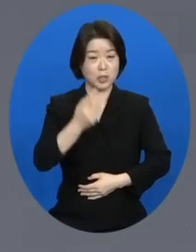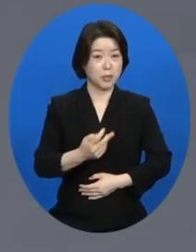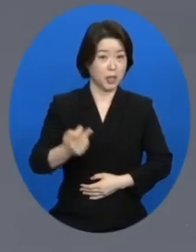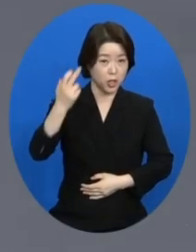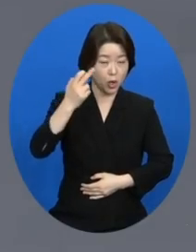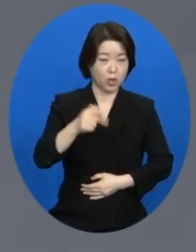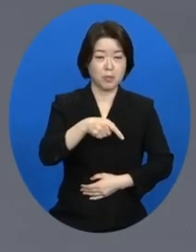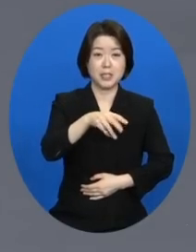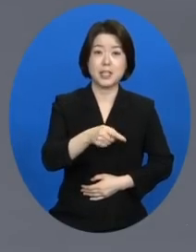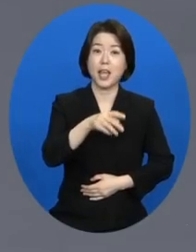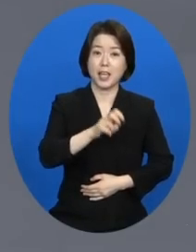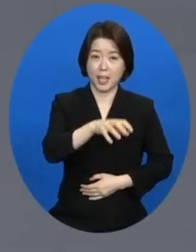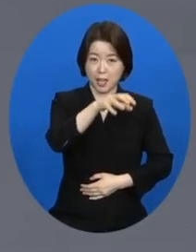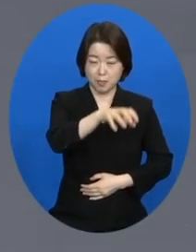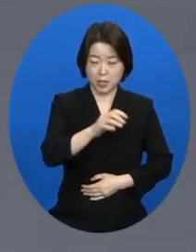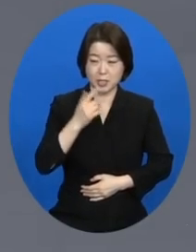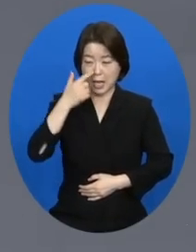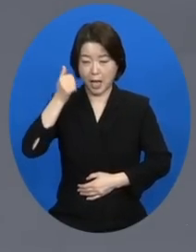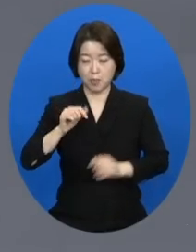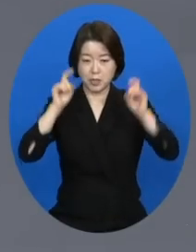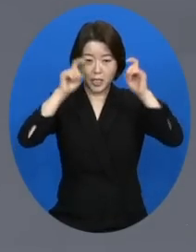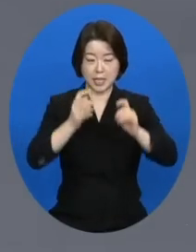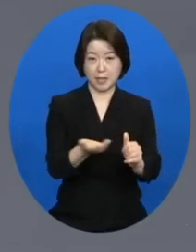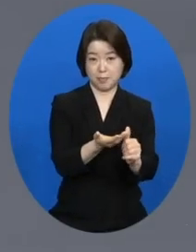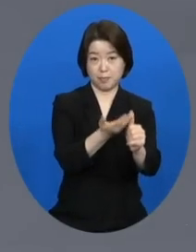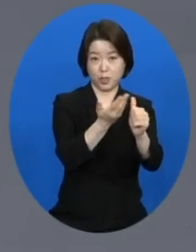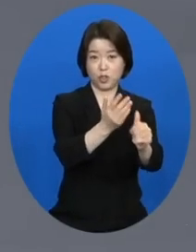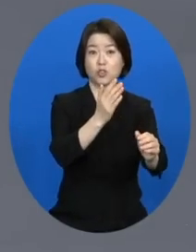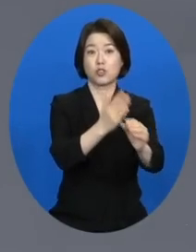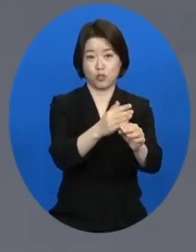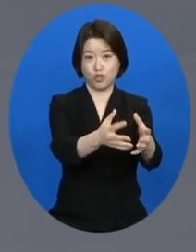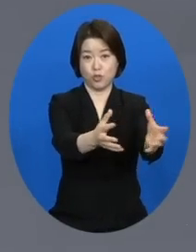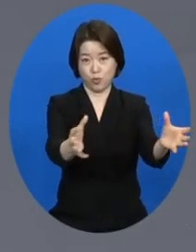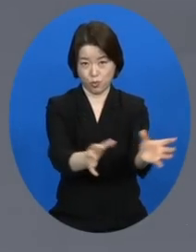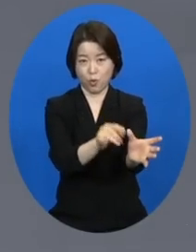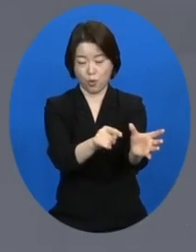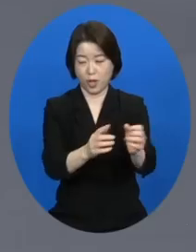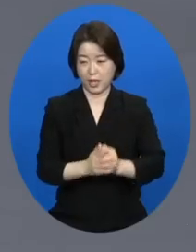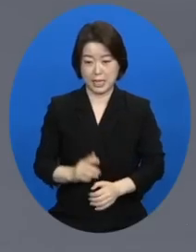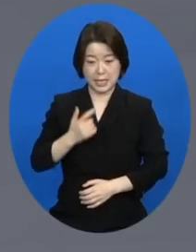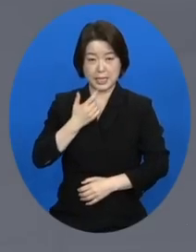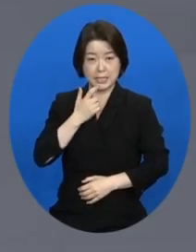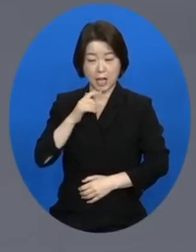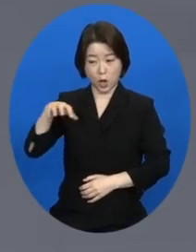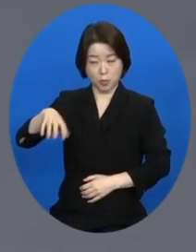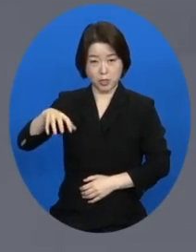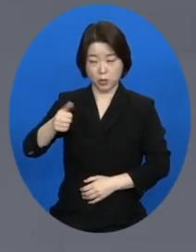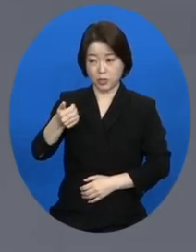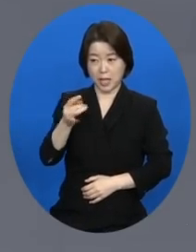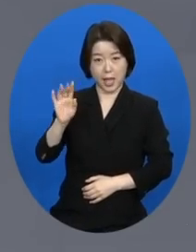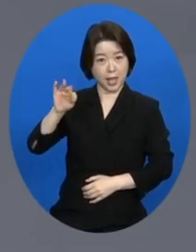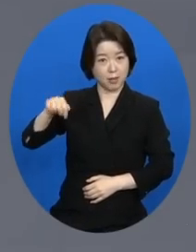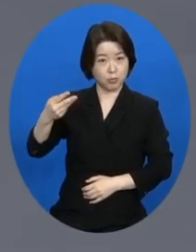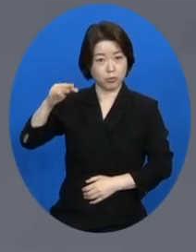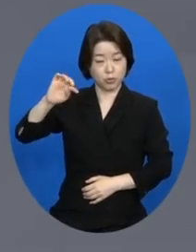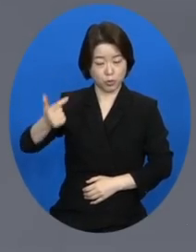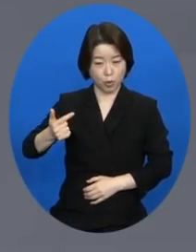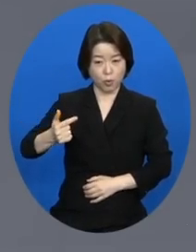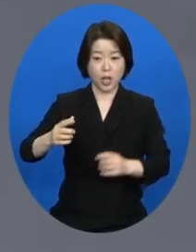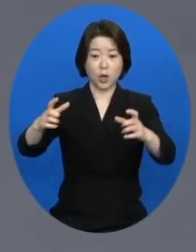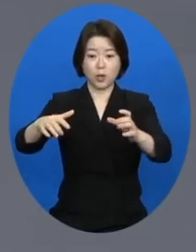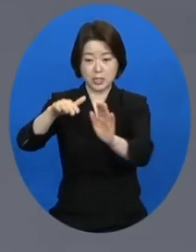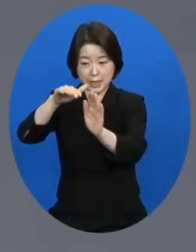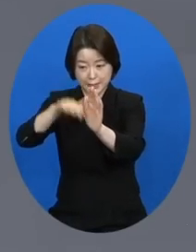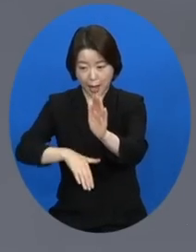세겜에서 아버지의 양떼를 치고 있었습니다. 지금 야곱이 있는 곳은 이 헤브론이라고 하는 상당히 남부